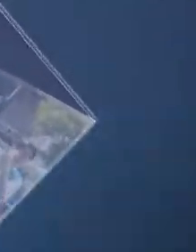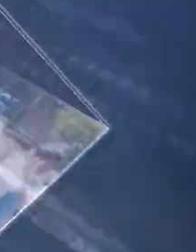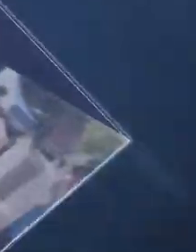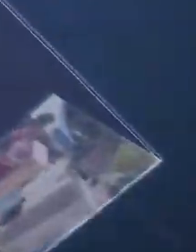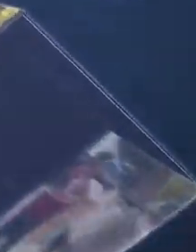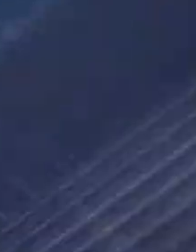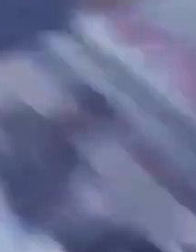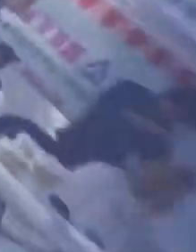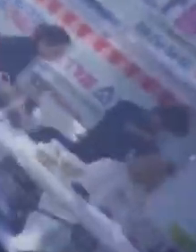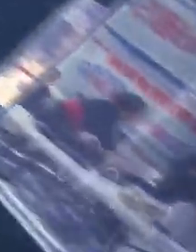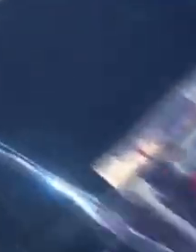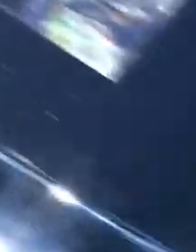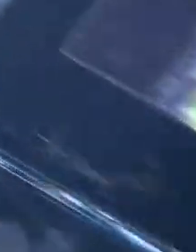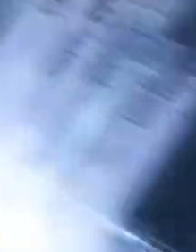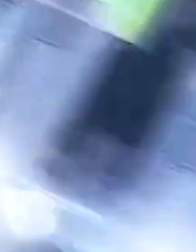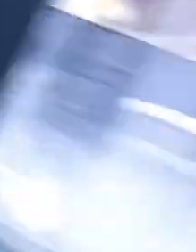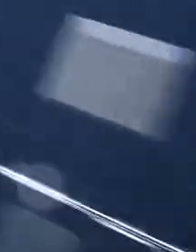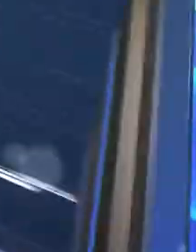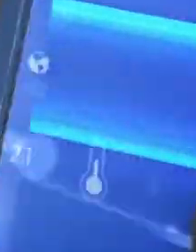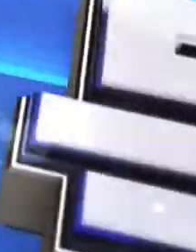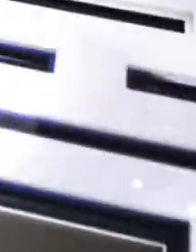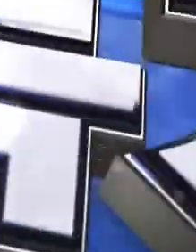아 으